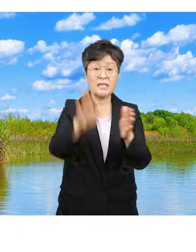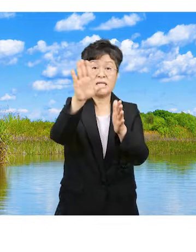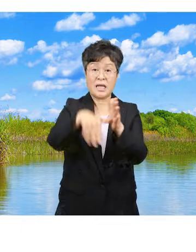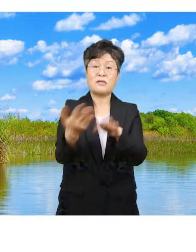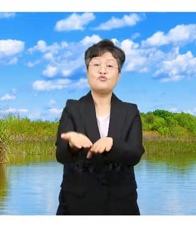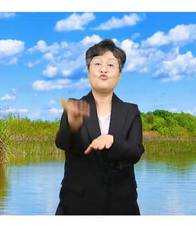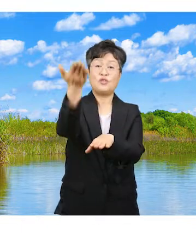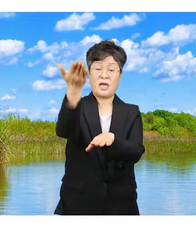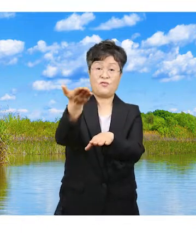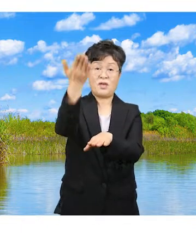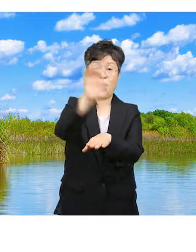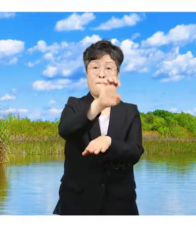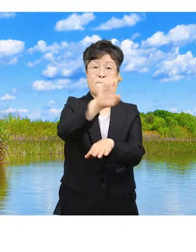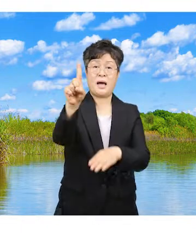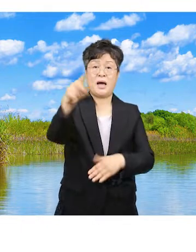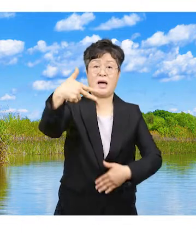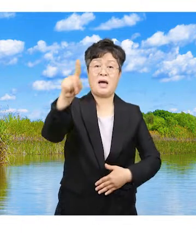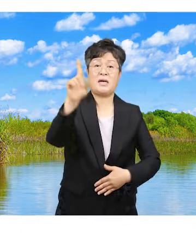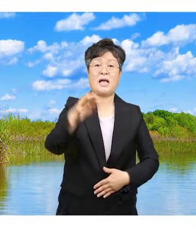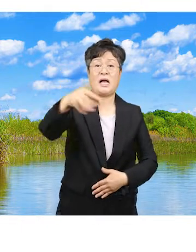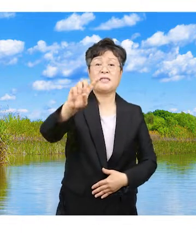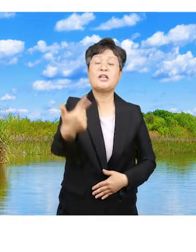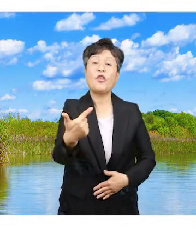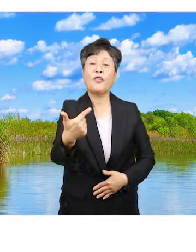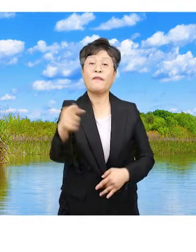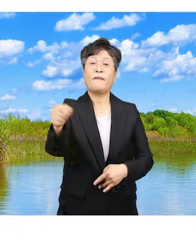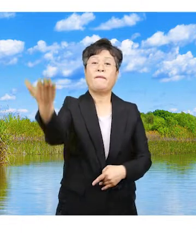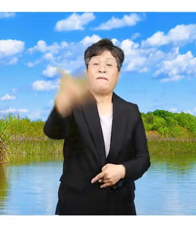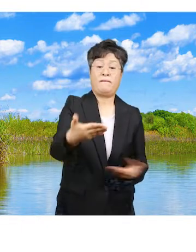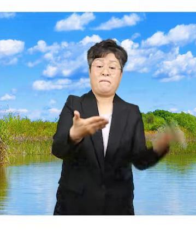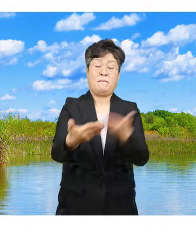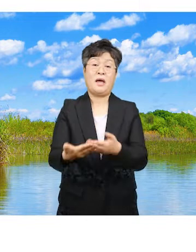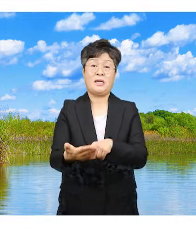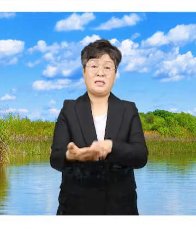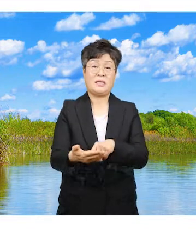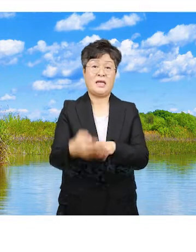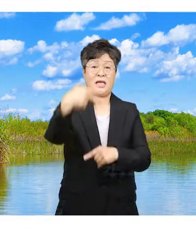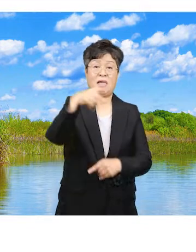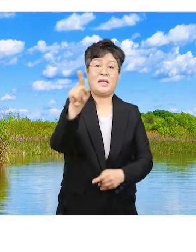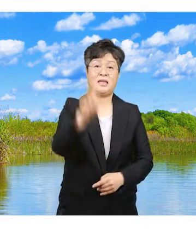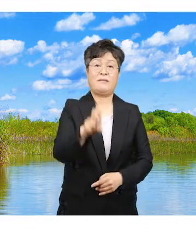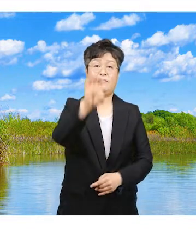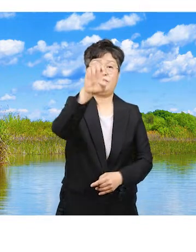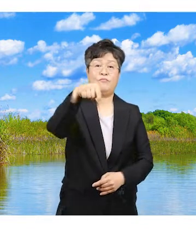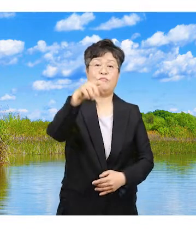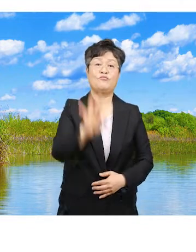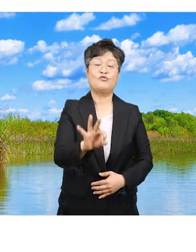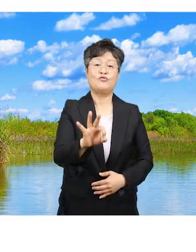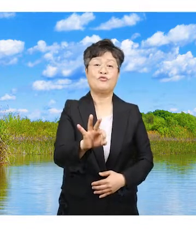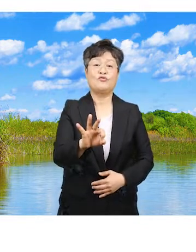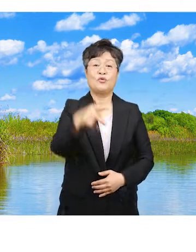이제 처음엔 이름이 파장천이죠. 파장천이 서호천하고 합류를 하게 되는데 거기에 삼풍농원이 만들어지게